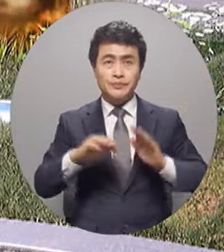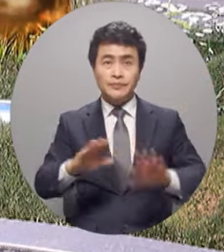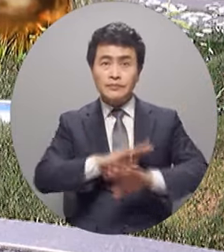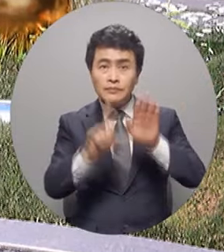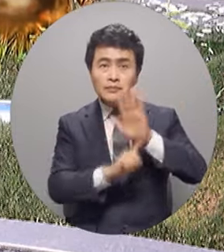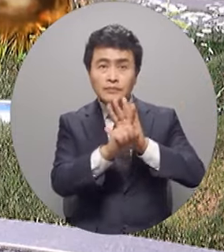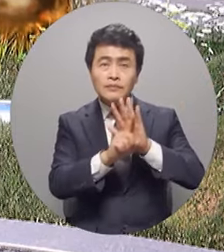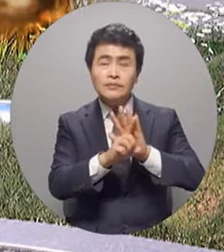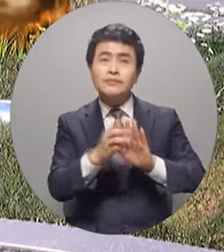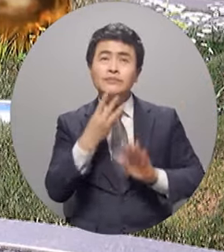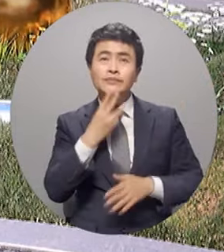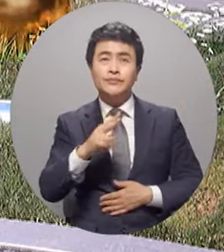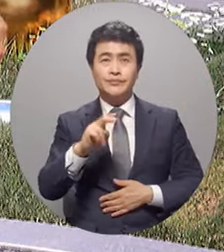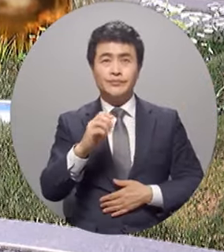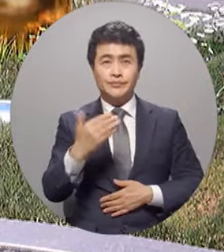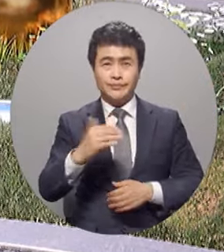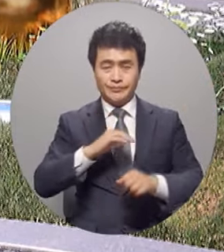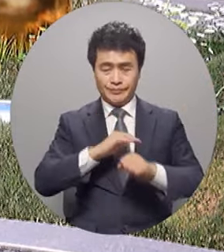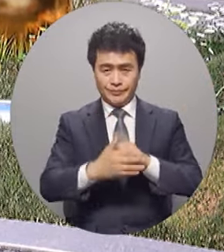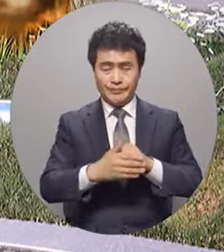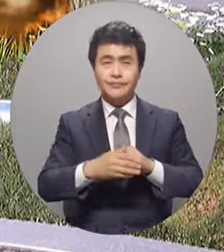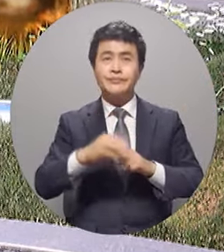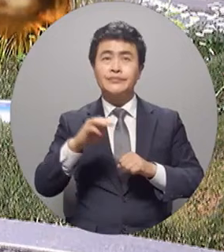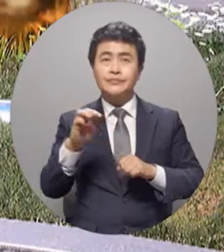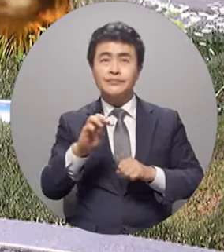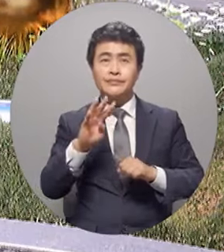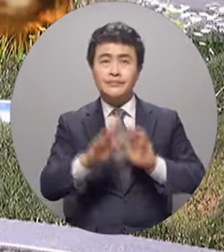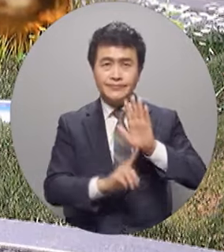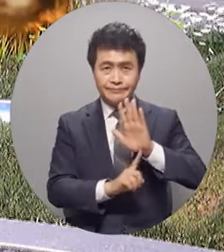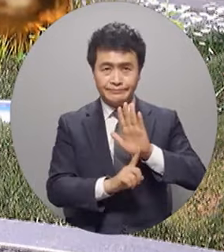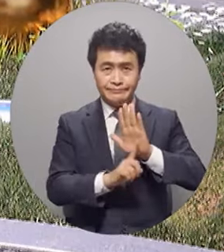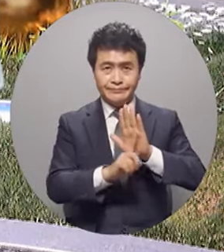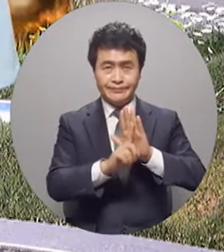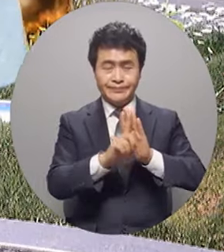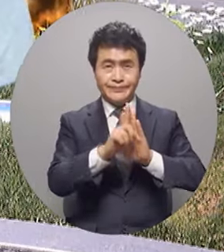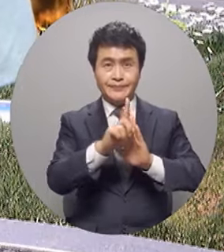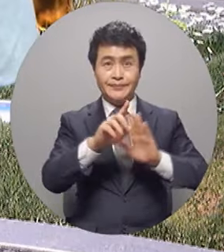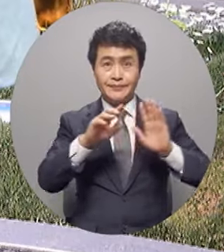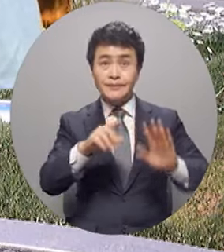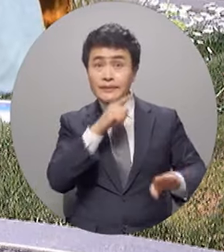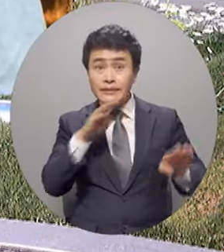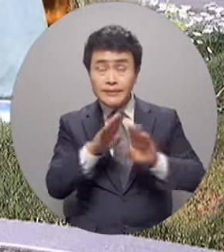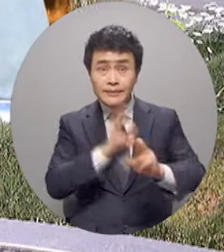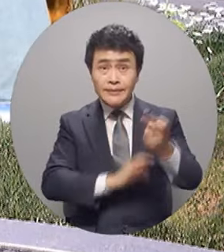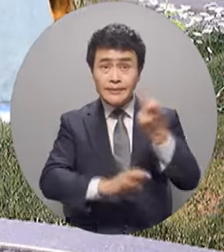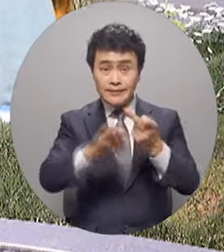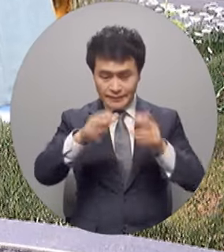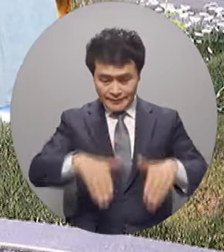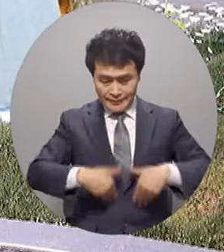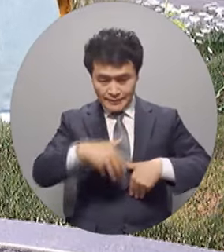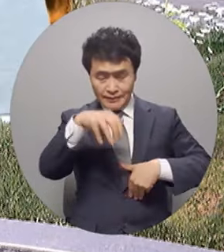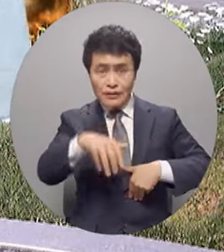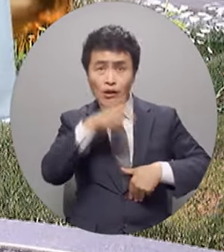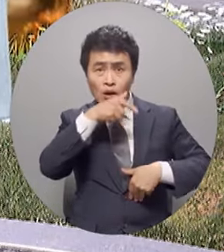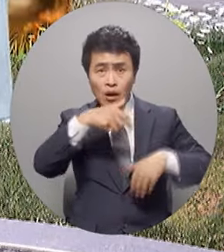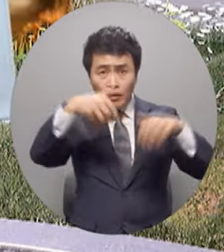최고 기온은 서울이 29도, 대구가 34도까지 오르겠습니다. 일요일 아침 사이 남부지방도 강한